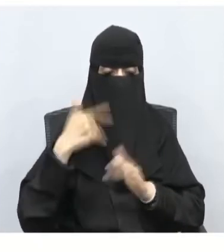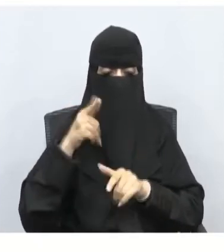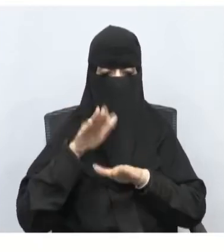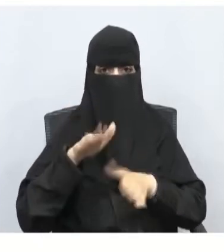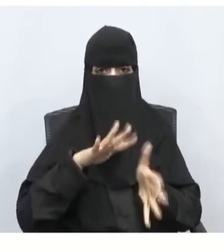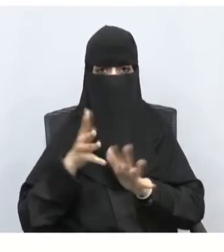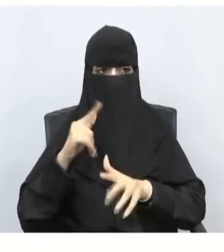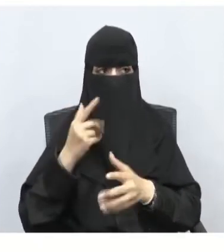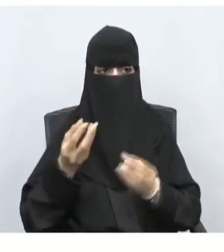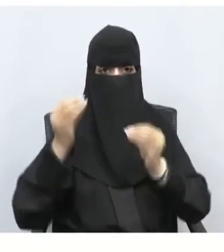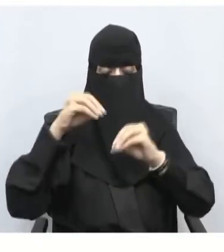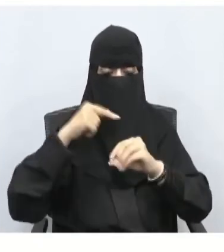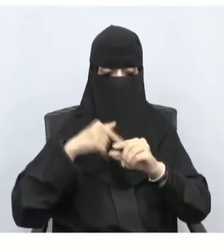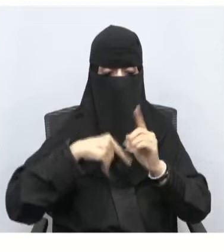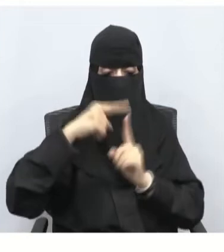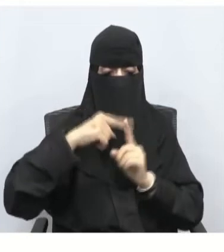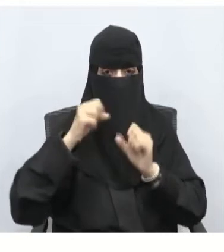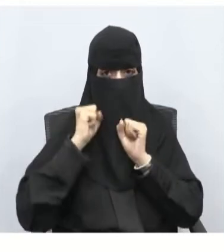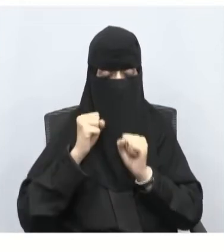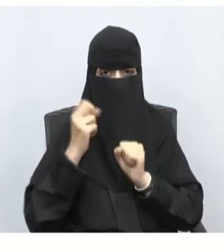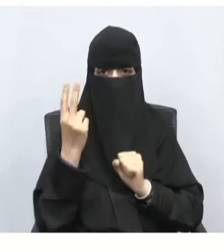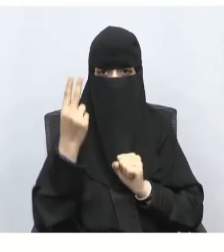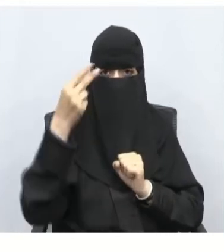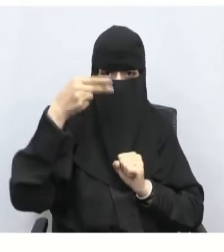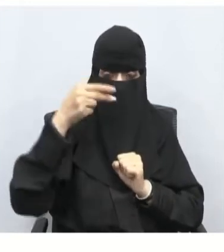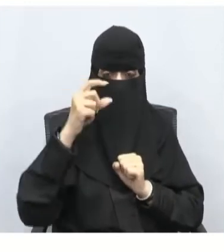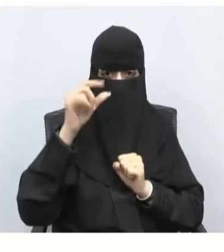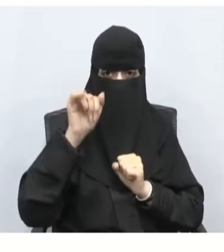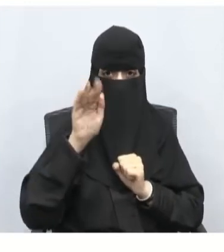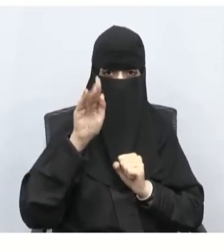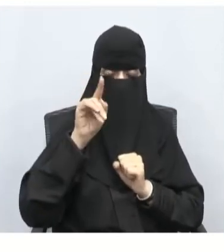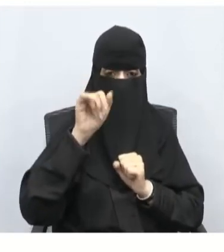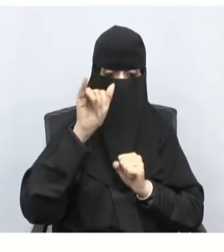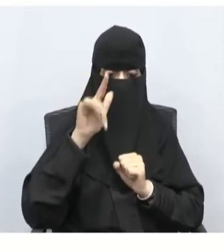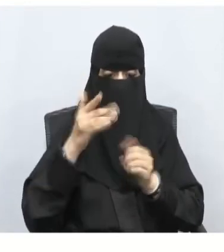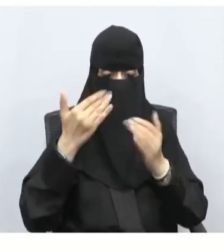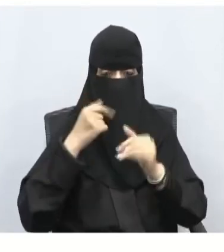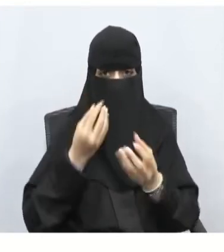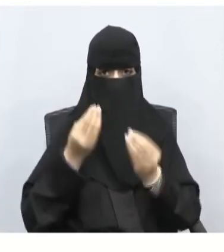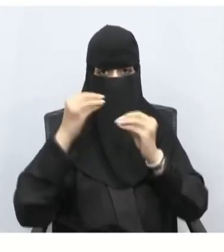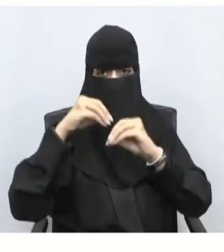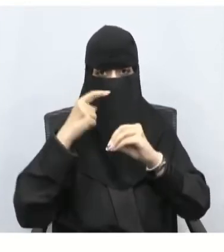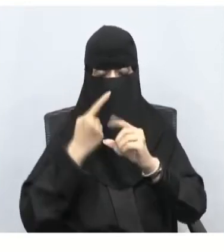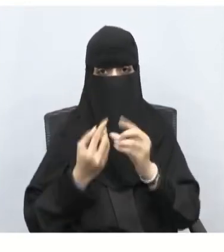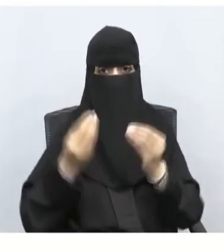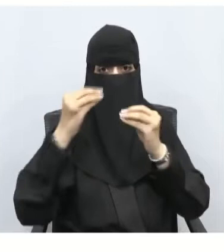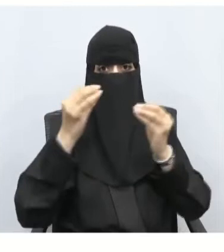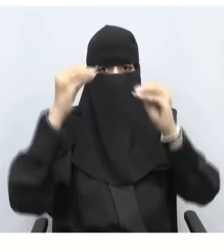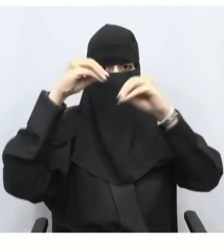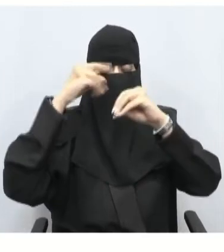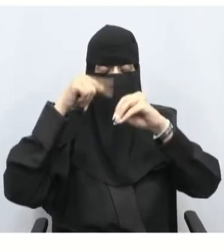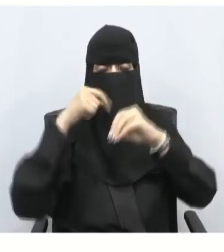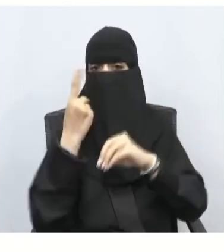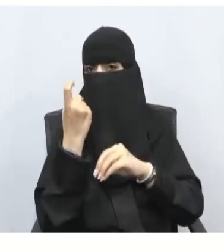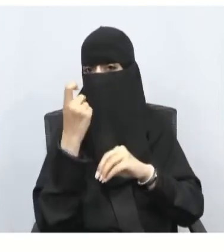أما عند زيادة مستوى شدة الصوت بمقدار 20، الطاقة تحملها تتضاعف إلى